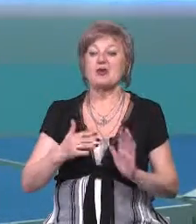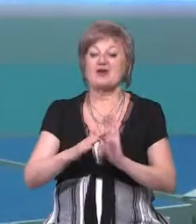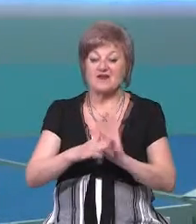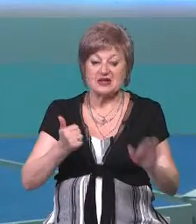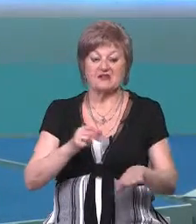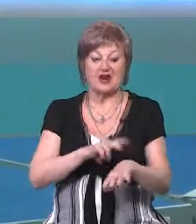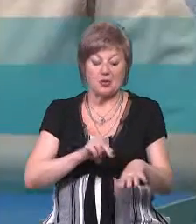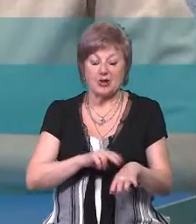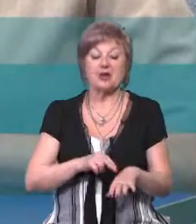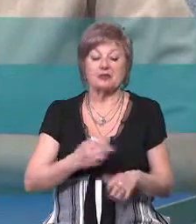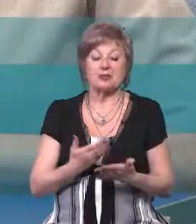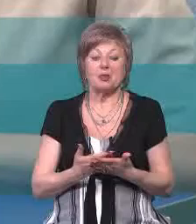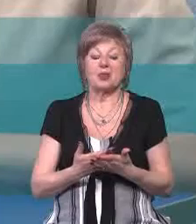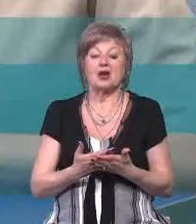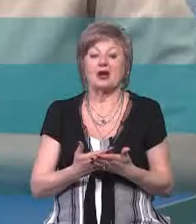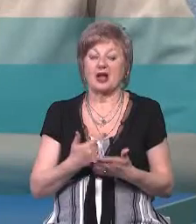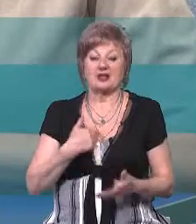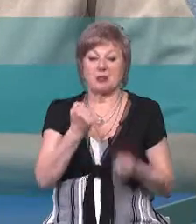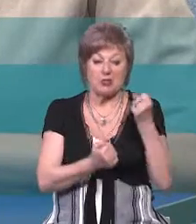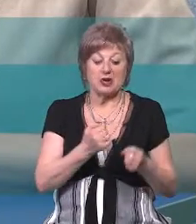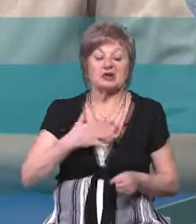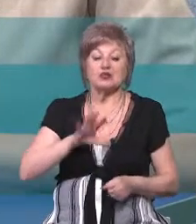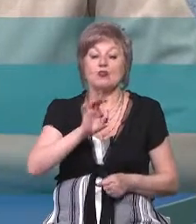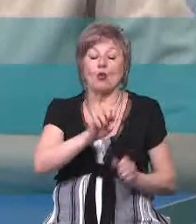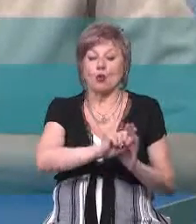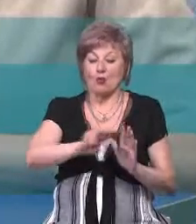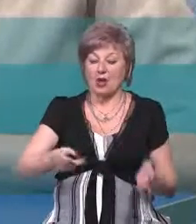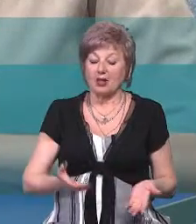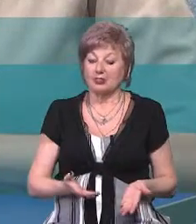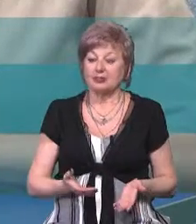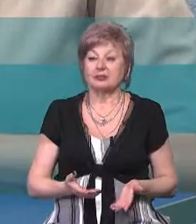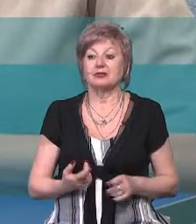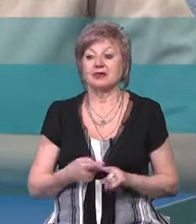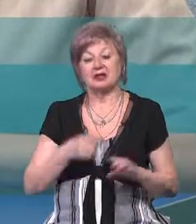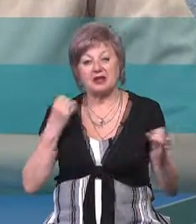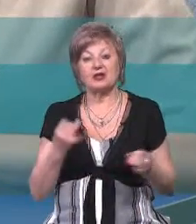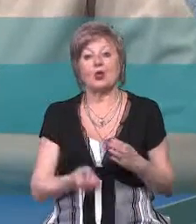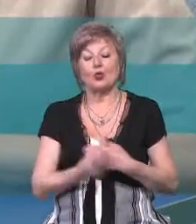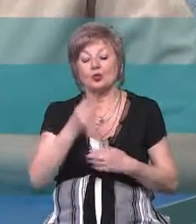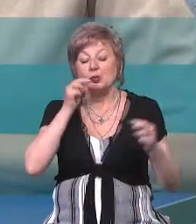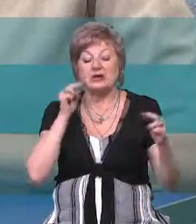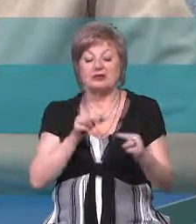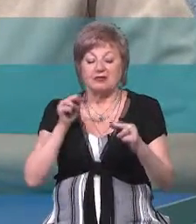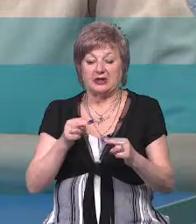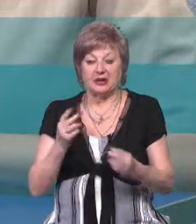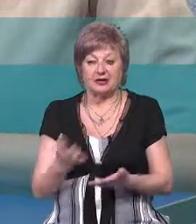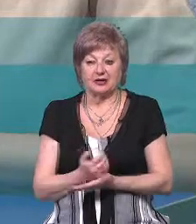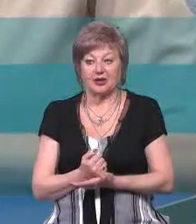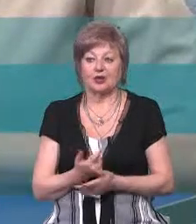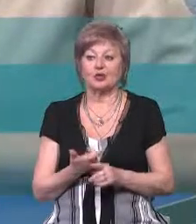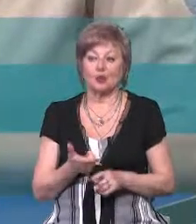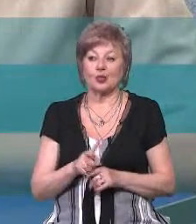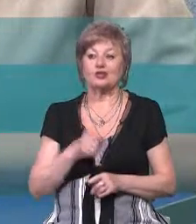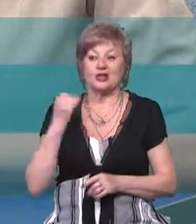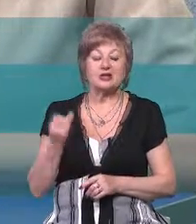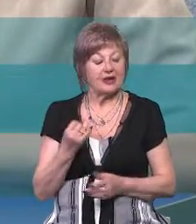ми його били, то чого він так тікав? Мені дуже це цікаво, якісь свідки знайшлися. Мені дуже